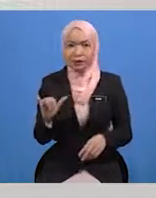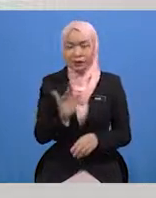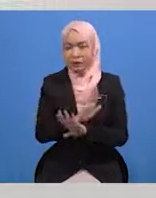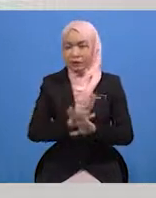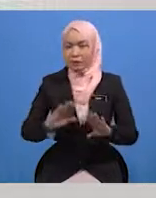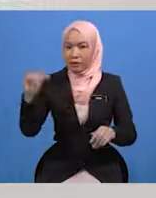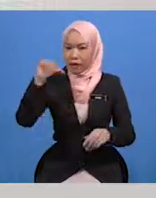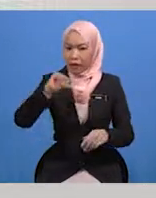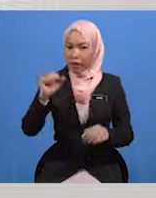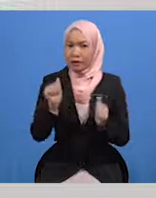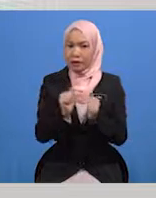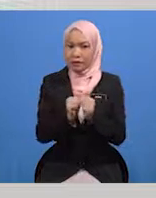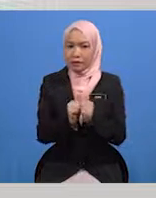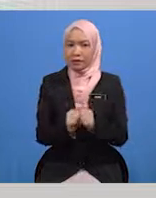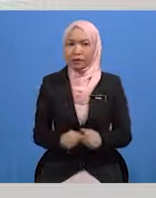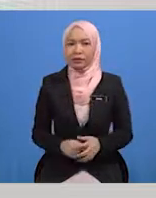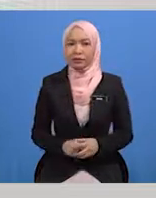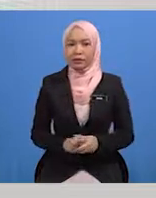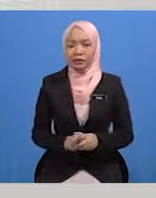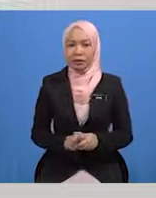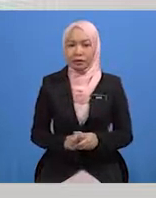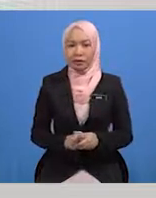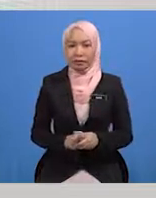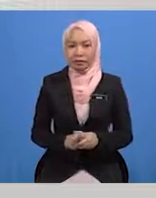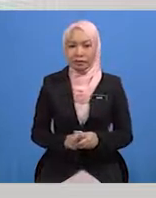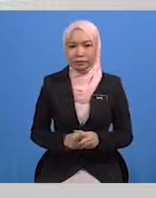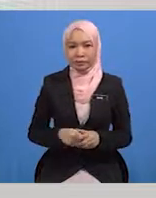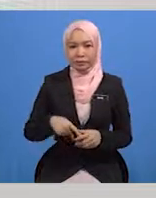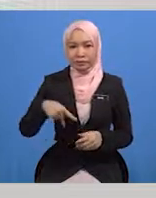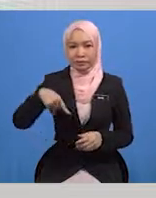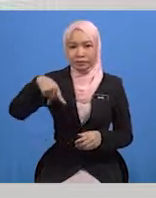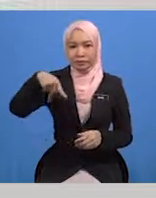tidaklah kalah dengan Puteri Gunung Ledang